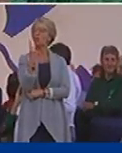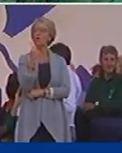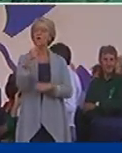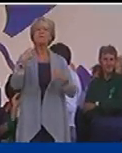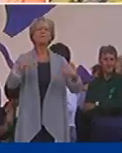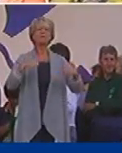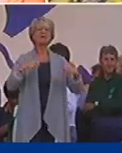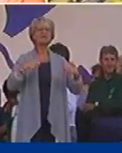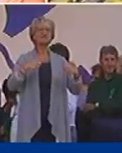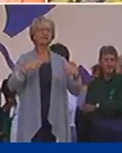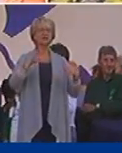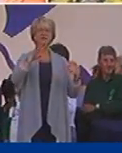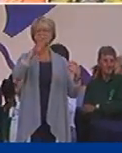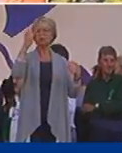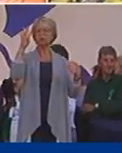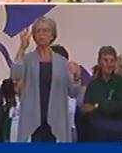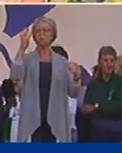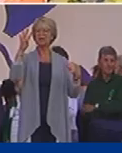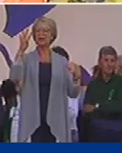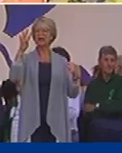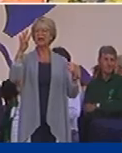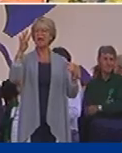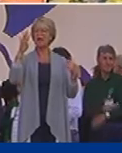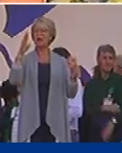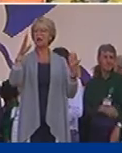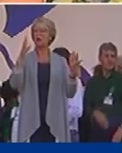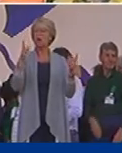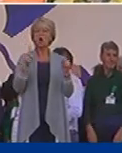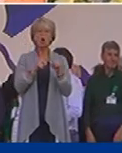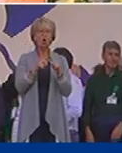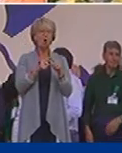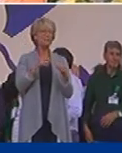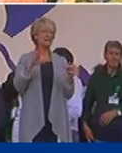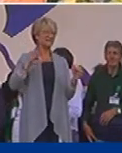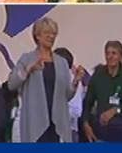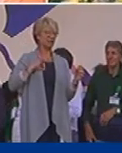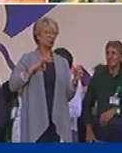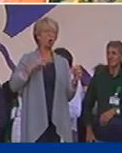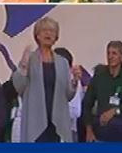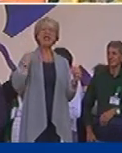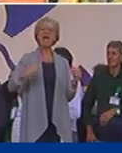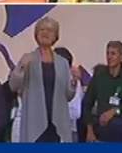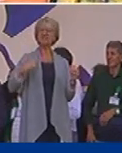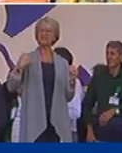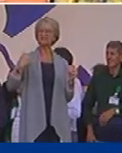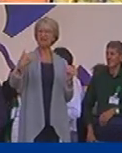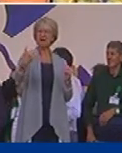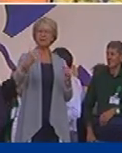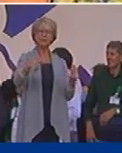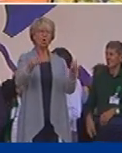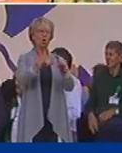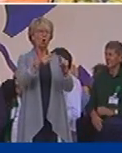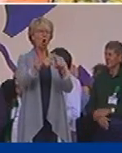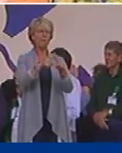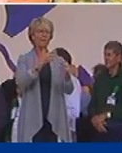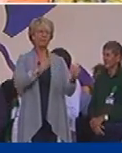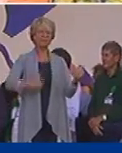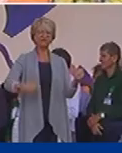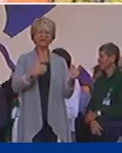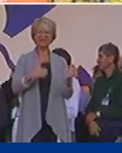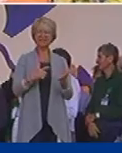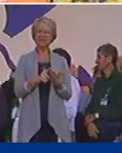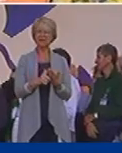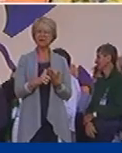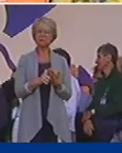presidente della Repubblica, così come i senatori a vita, così come i prefetti